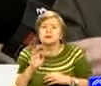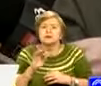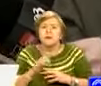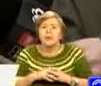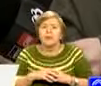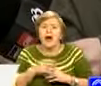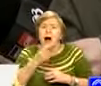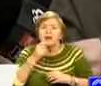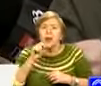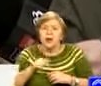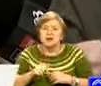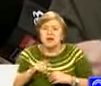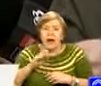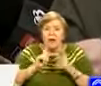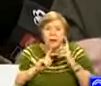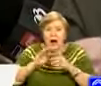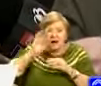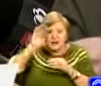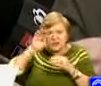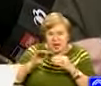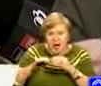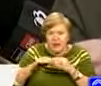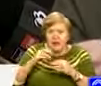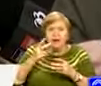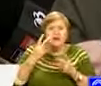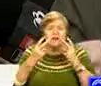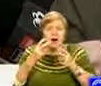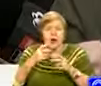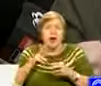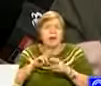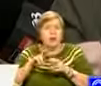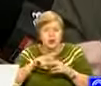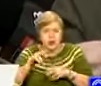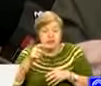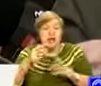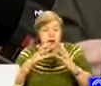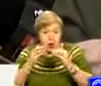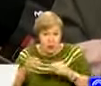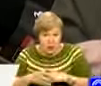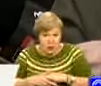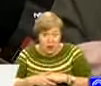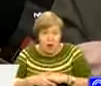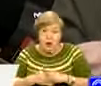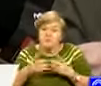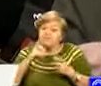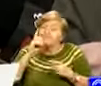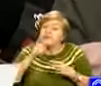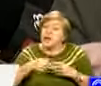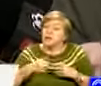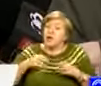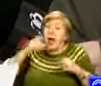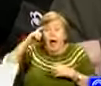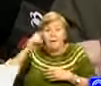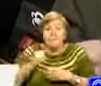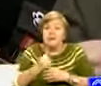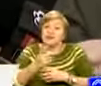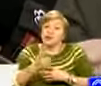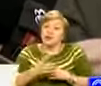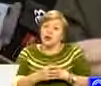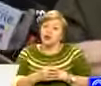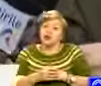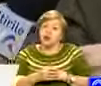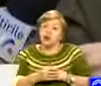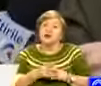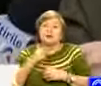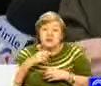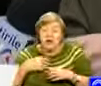anul acesta o scădere a estimărilor de PIB, eu aș lua ca o îndeplinire a actului de guvernare. Deci trebuie să fim mai ambițioși și să avem o creștere economică mai